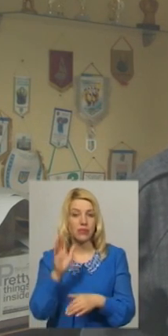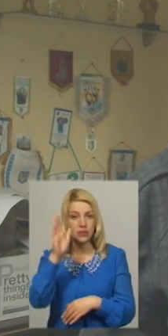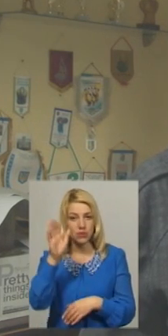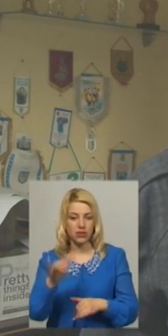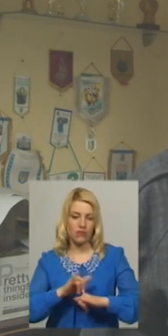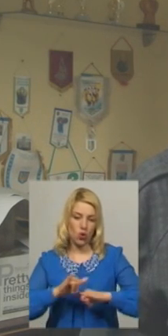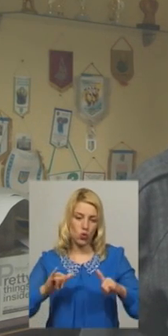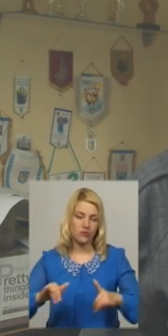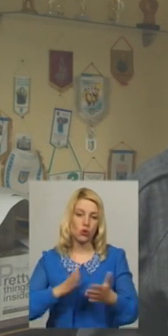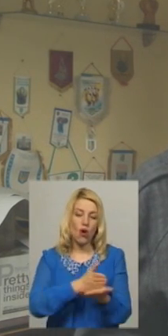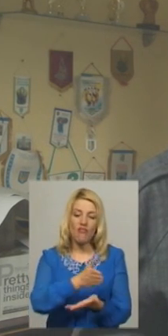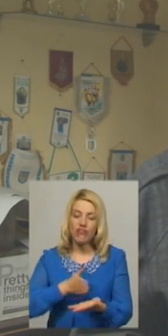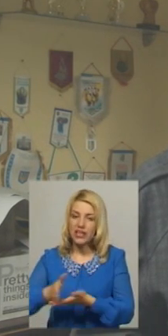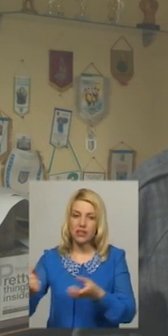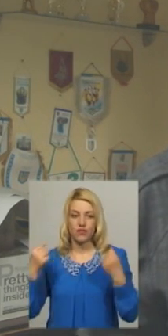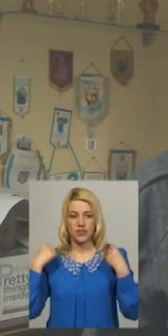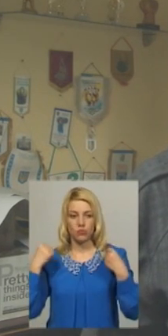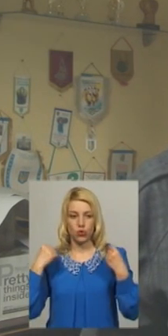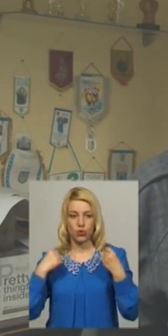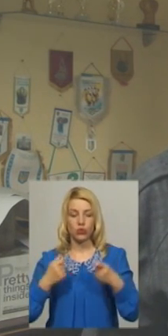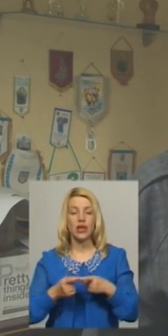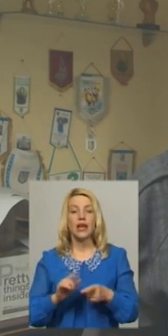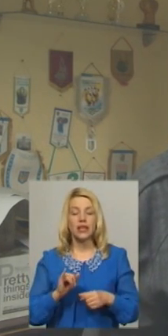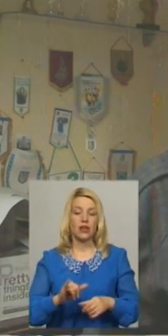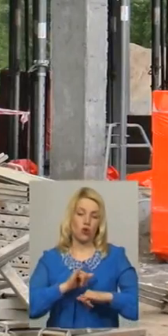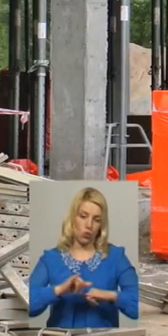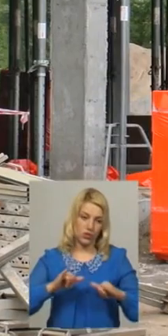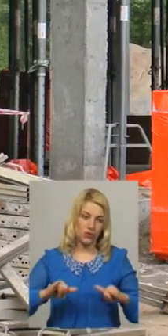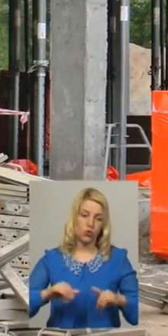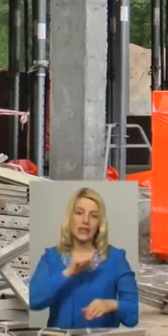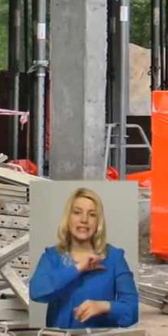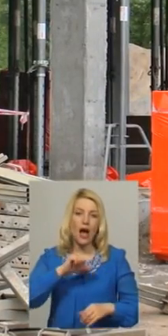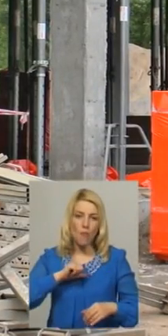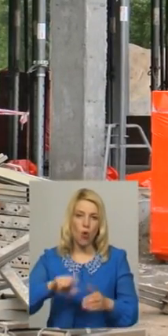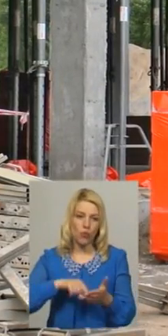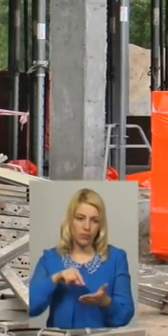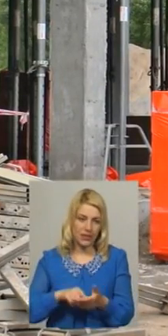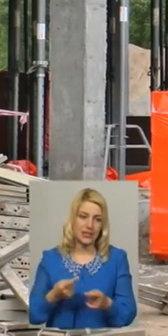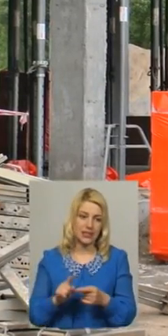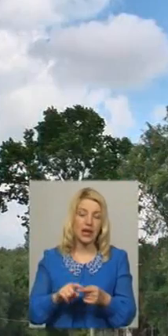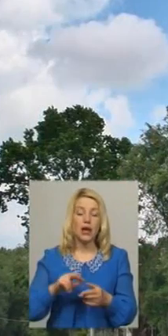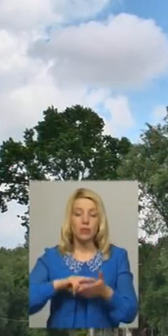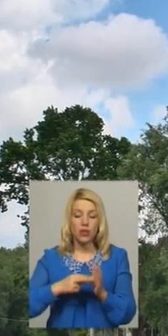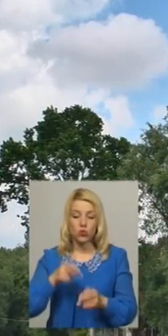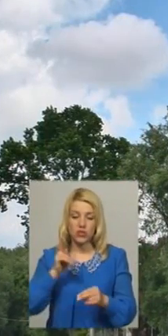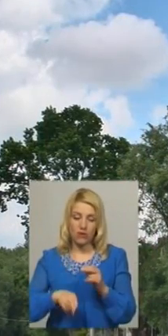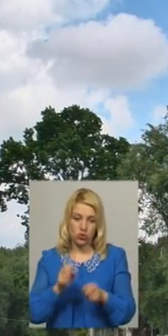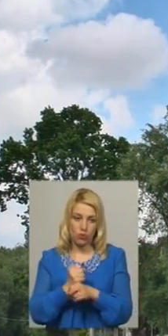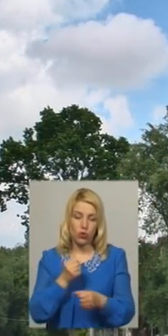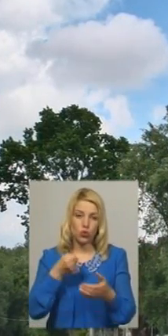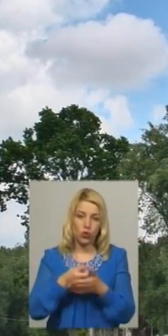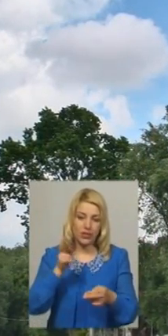розвитку видів спорту, та є перспектива розвитку самого міста. Повністю завершити роботи планують до кінця 2021